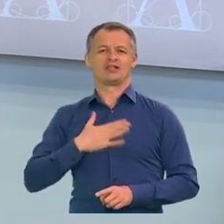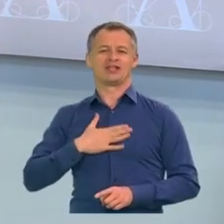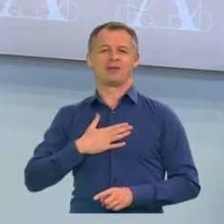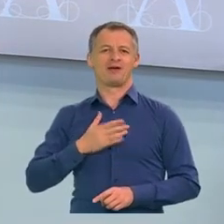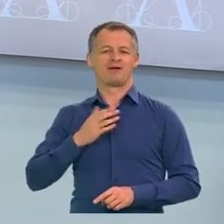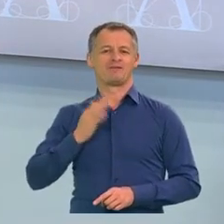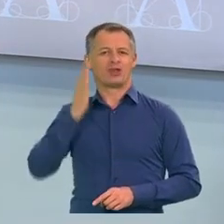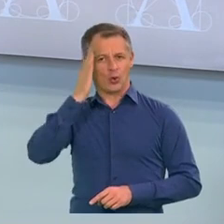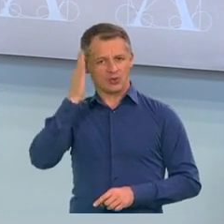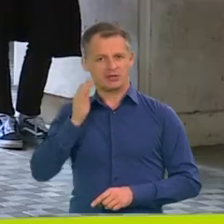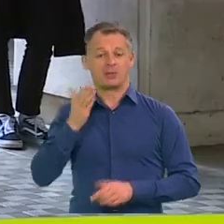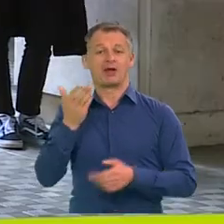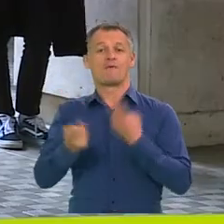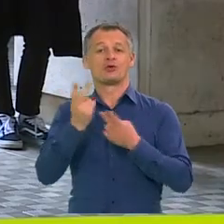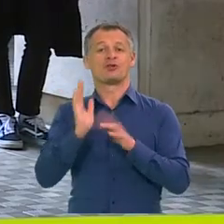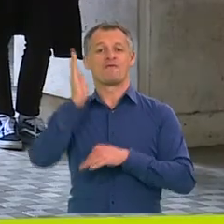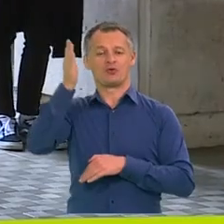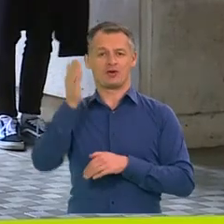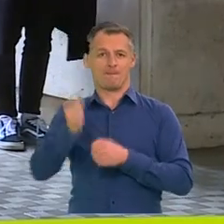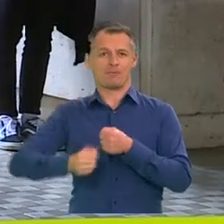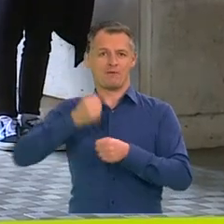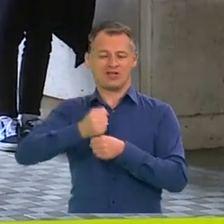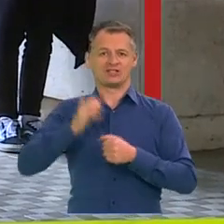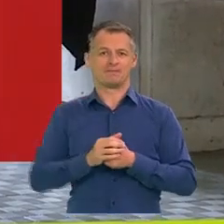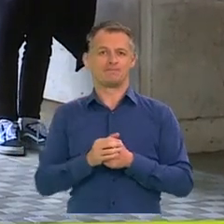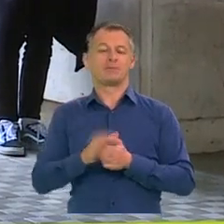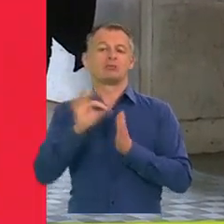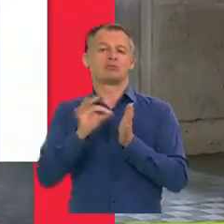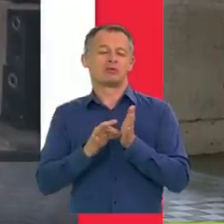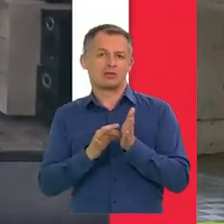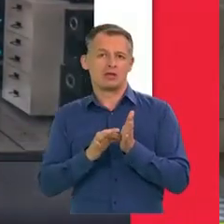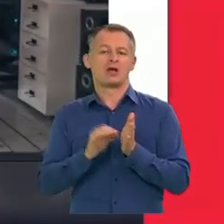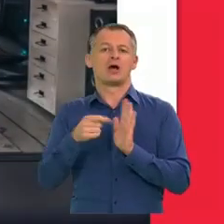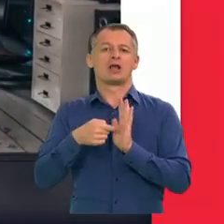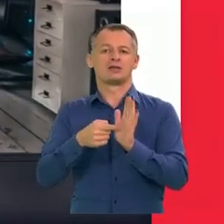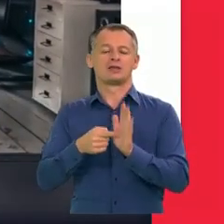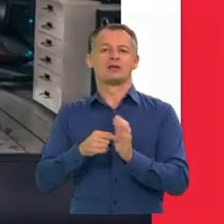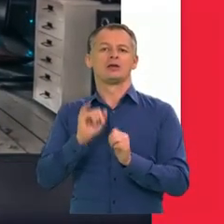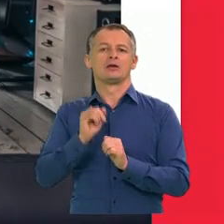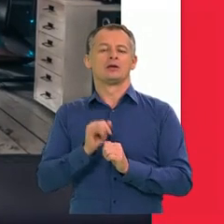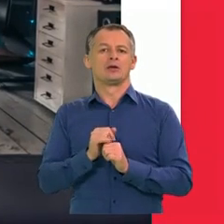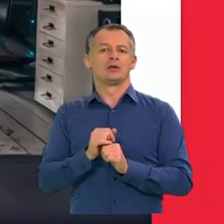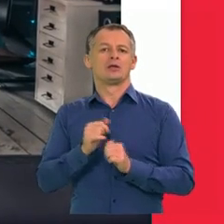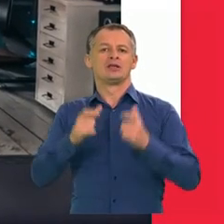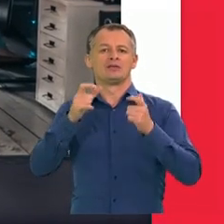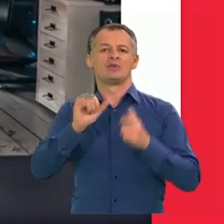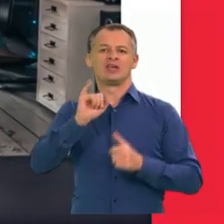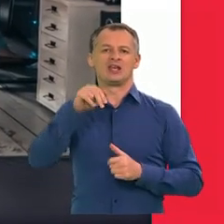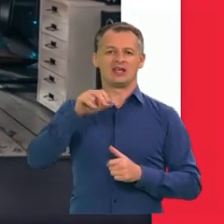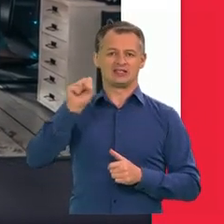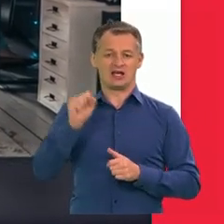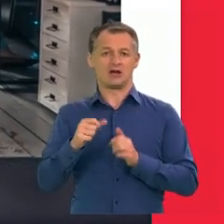folosi în viitoarea profesie. O cercetare recentă, bazată pe datele Comisiei Europene și al Institutului Național de Statistică, arată